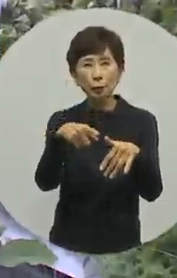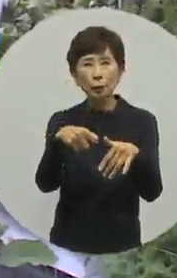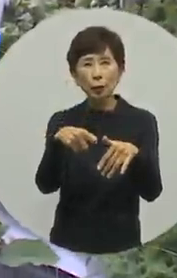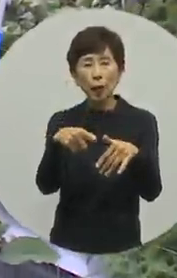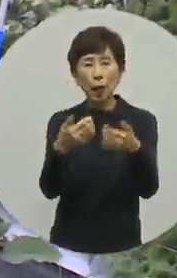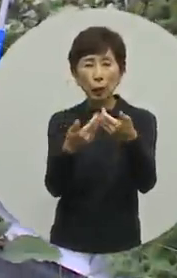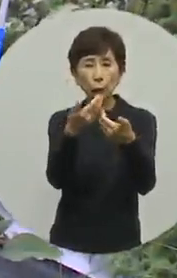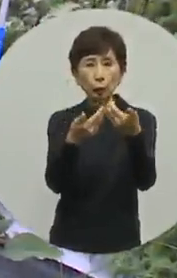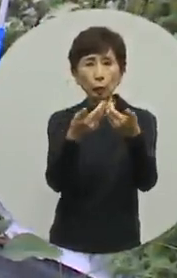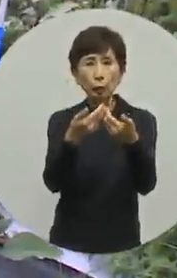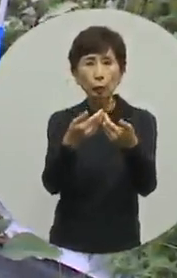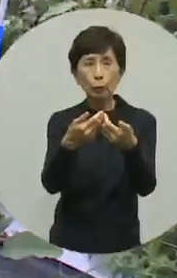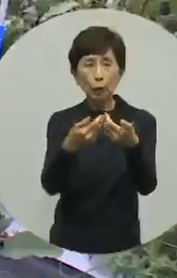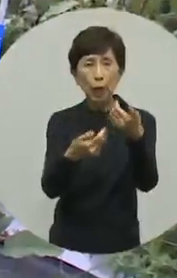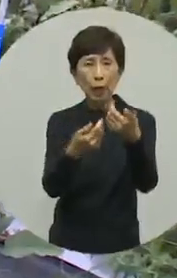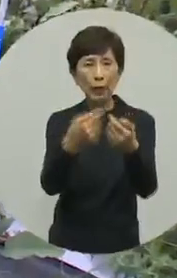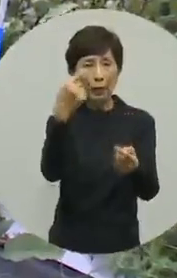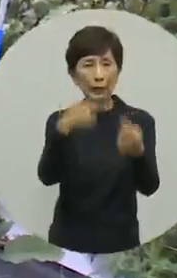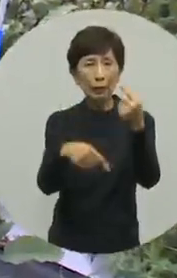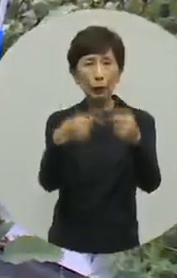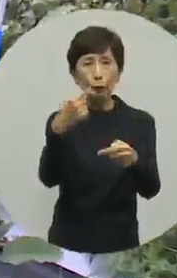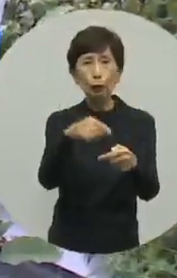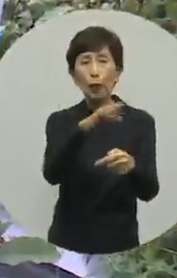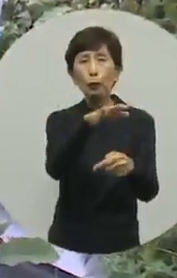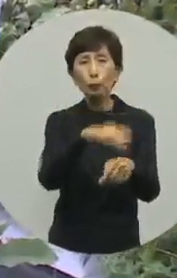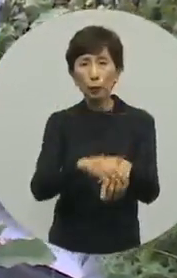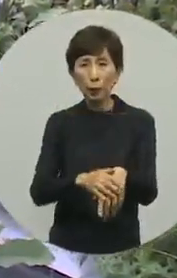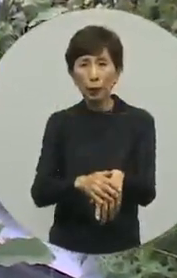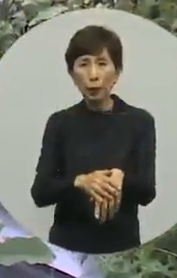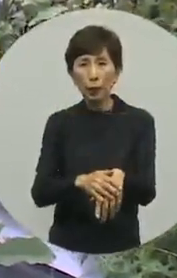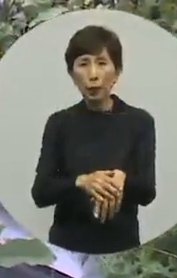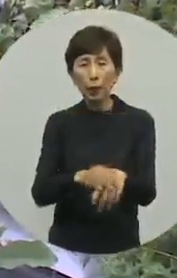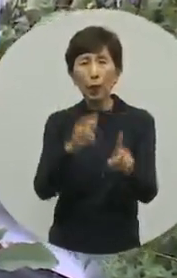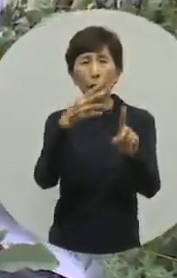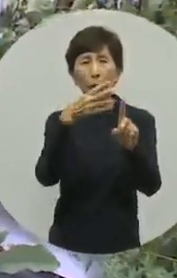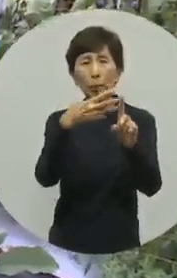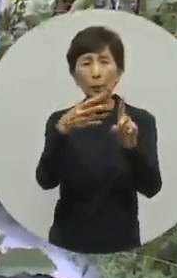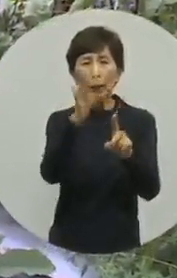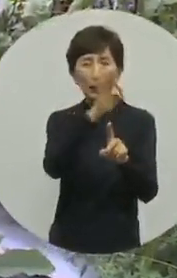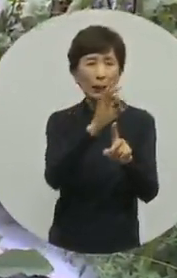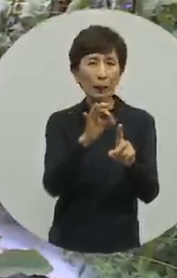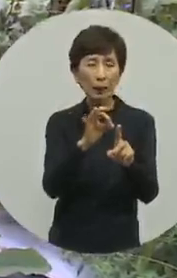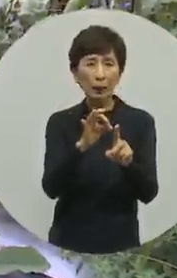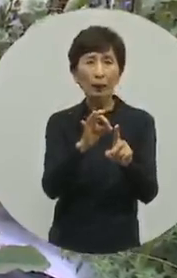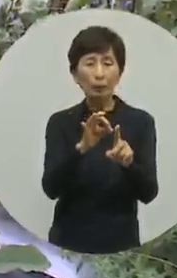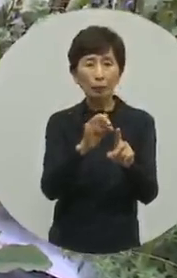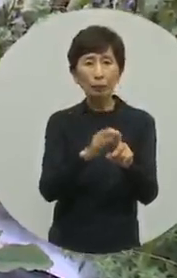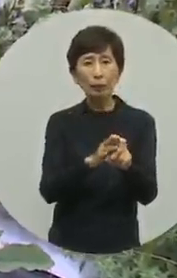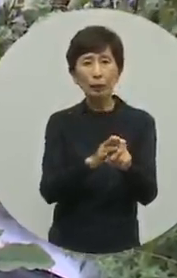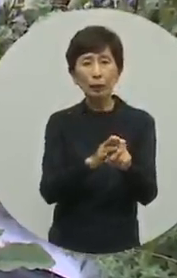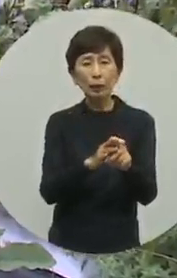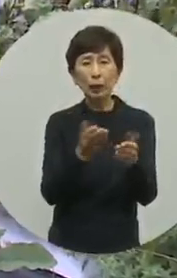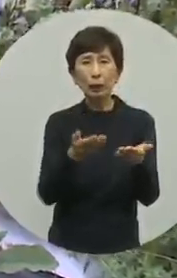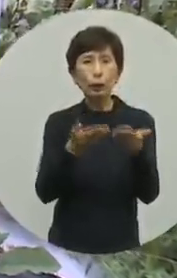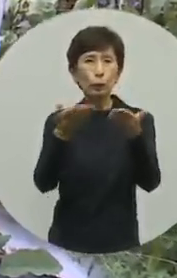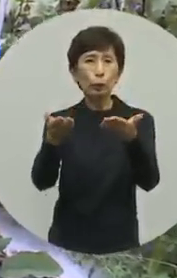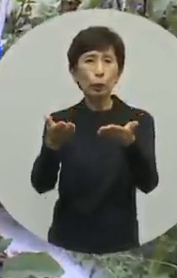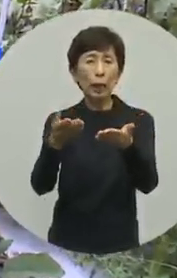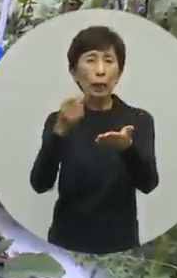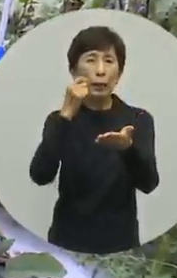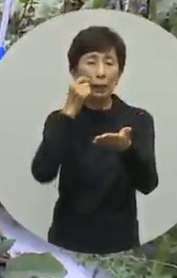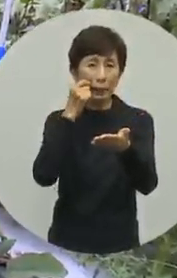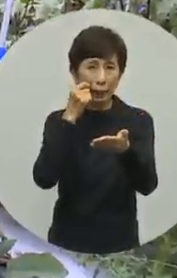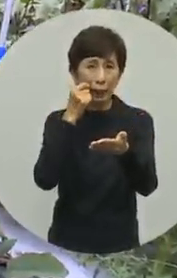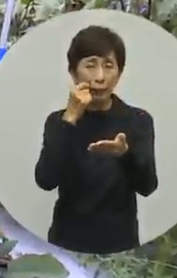して、傷がついちゃって、B 品とか物によっては本当出せなくなっちゃったりするぐらいな被害が出ました